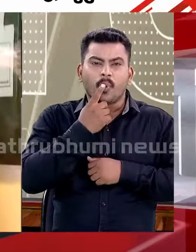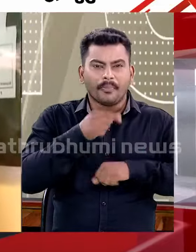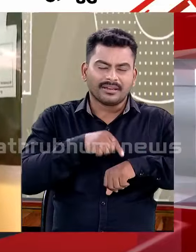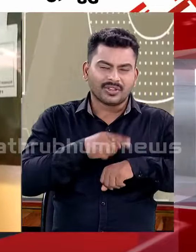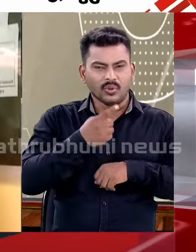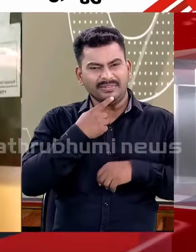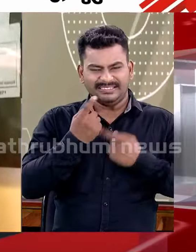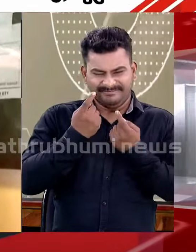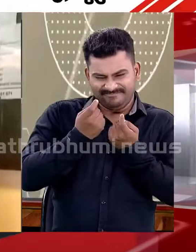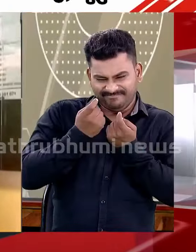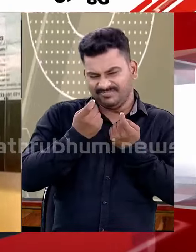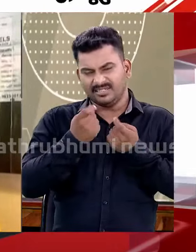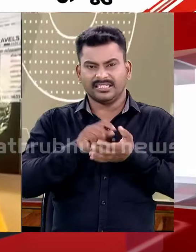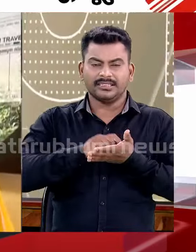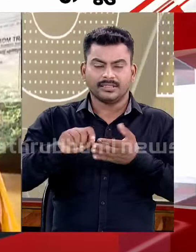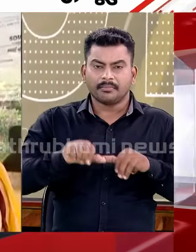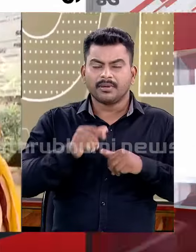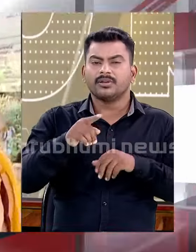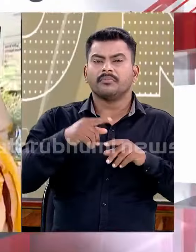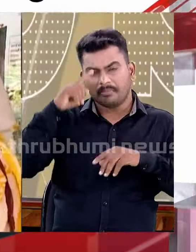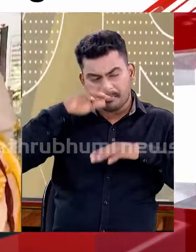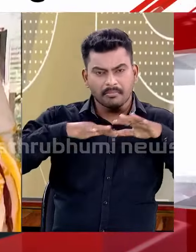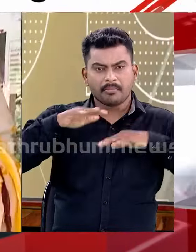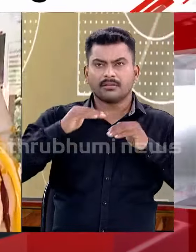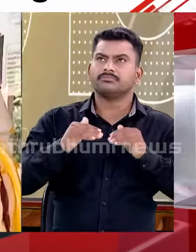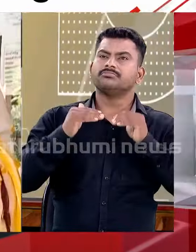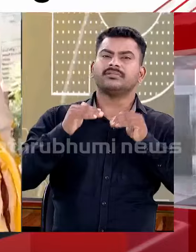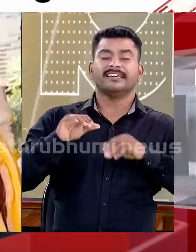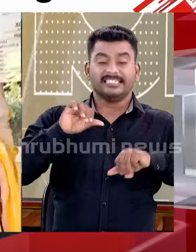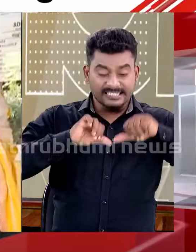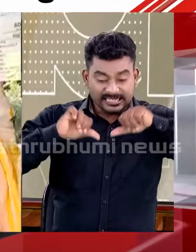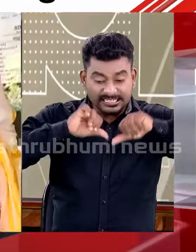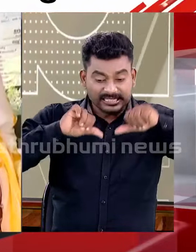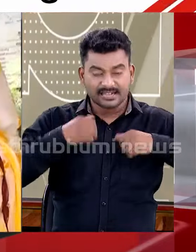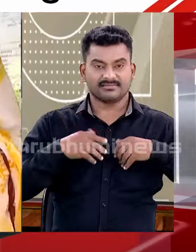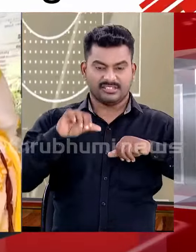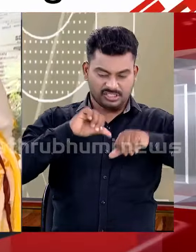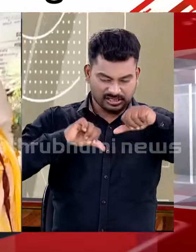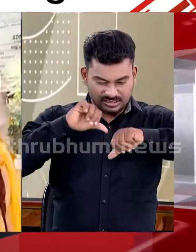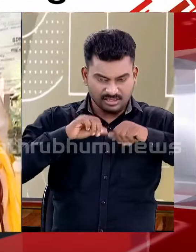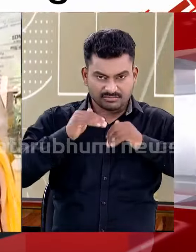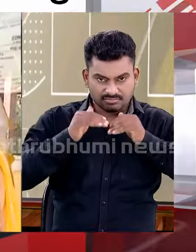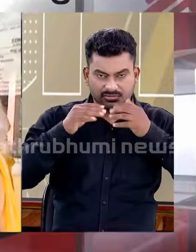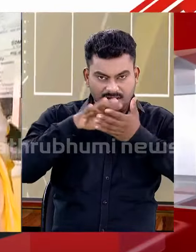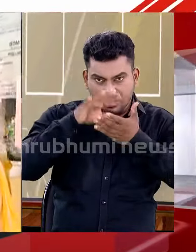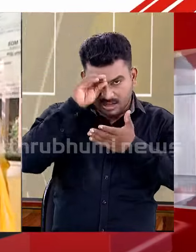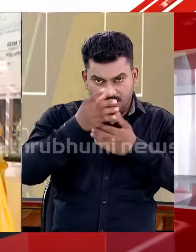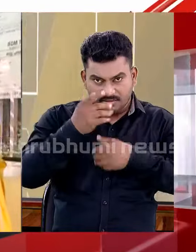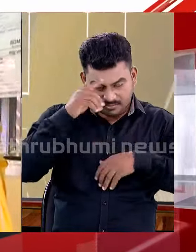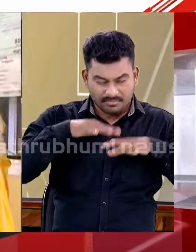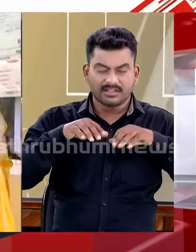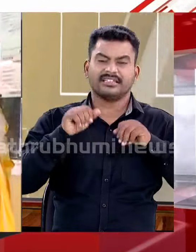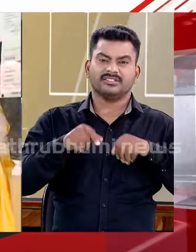അതിനുള്ള റിസൾട്ട് കിട്ടിയിട്ടുണ്ട്. ഇനി ഏത് കോഴ്സ് എടുക്കാനാ തീരുമാനം? സയൻസ് എടുക്കണം എന്നാ വിചാരിക്കും. ഇവിടെ തന്നെ കിട്ടണം എന്നാണ്